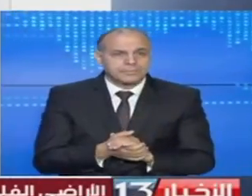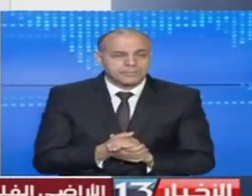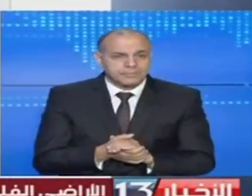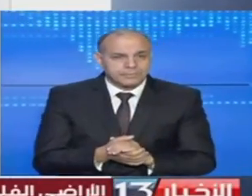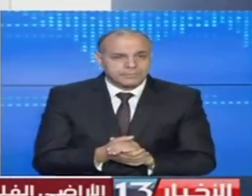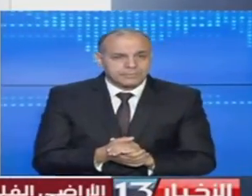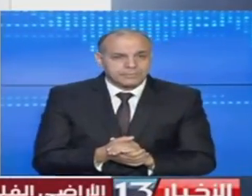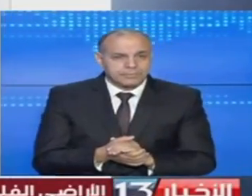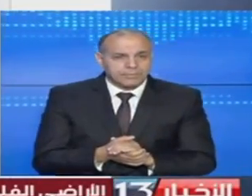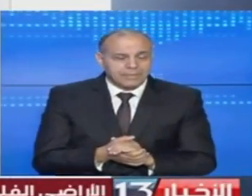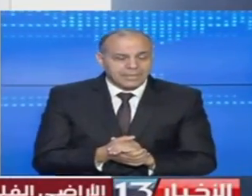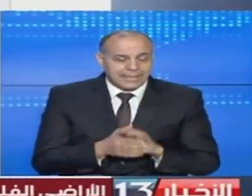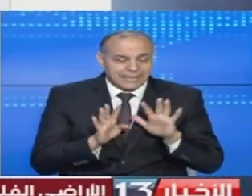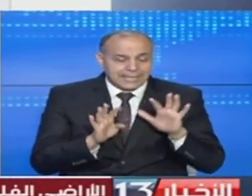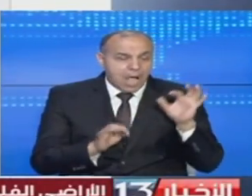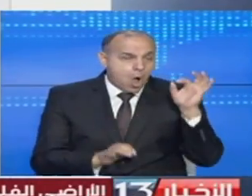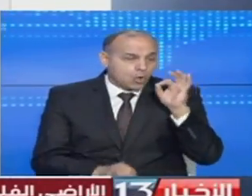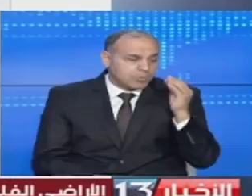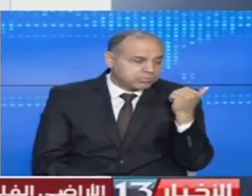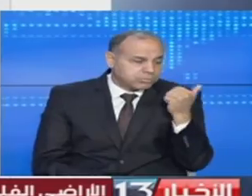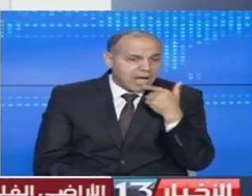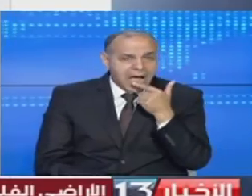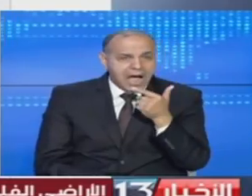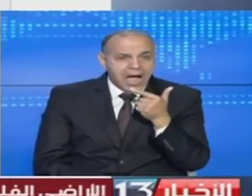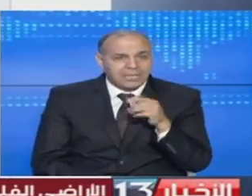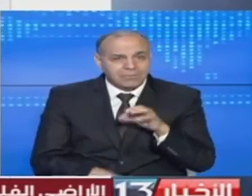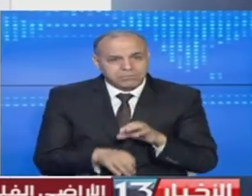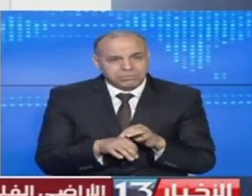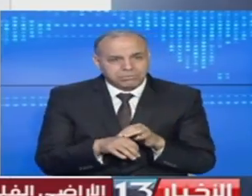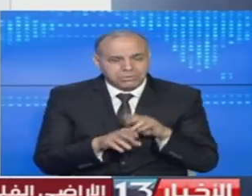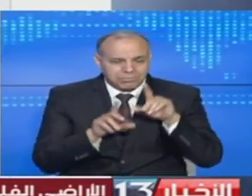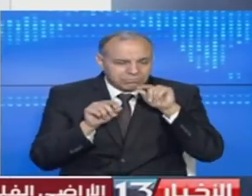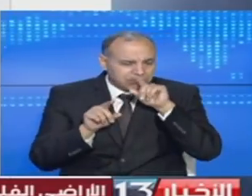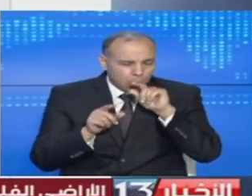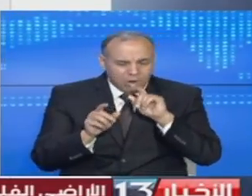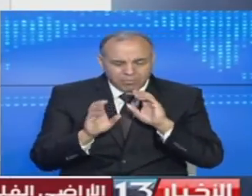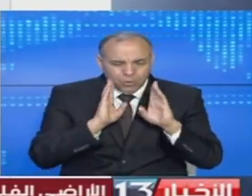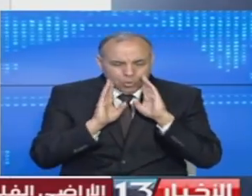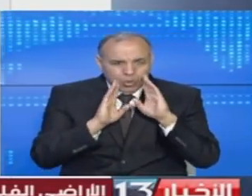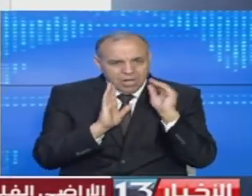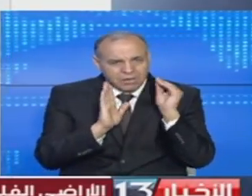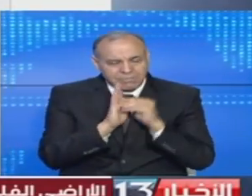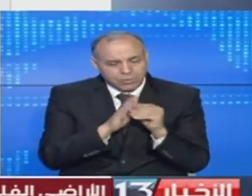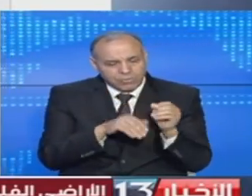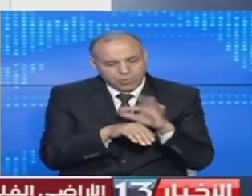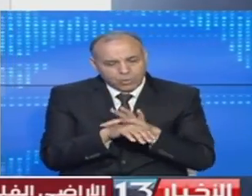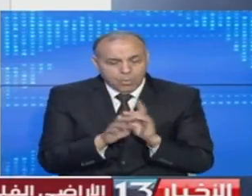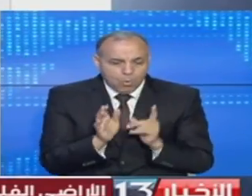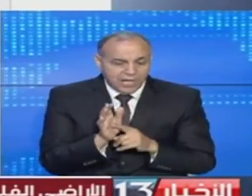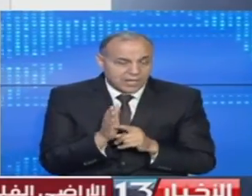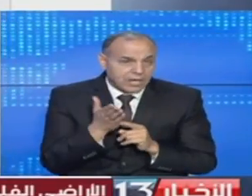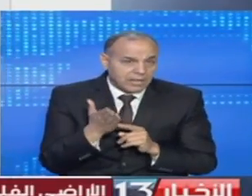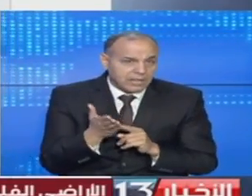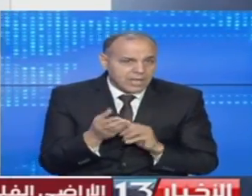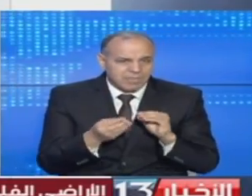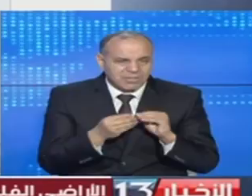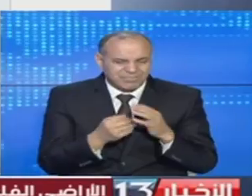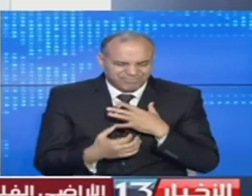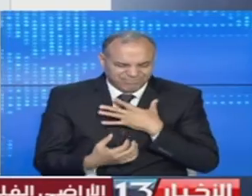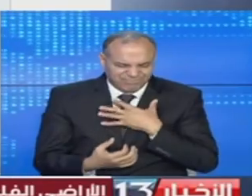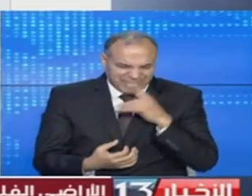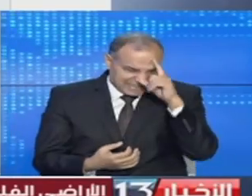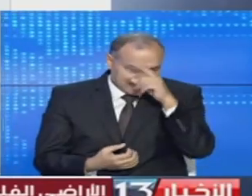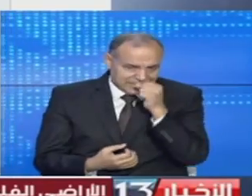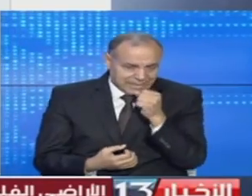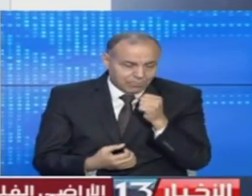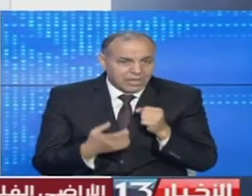ففي التاسع من اكتوبر الماضي اعلن عريقات في تغريده على تويتر اصابته بالفيروس مؤكدا انه يشكو من اعراض